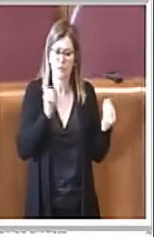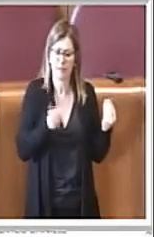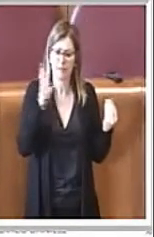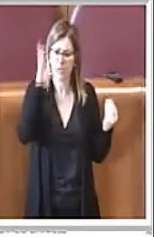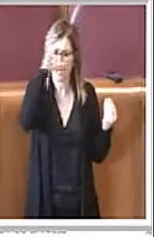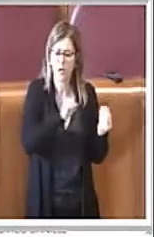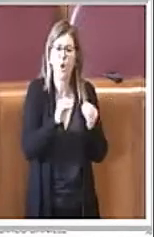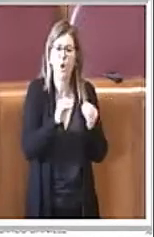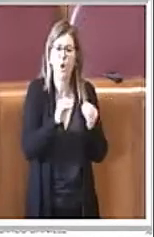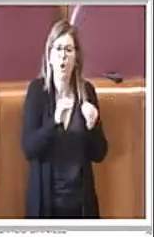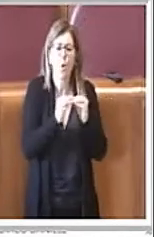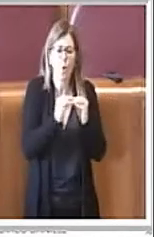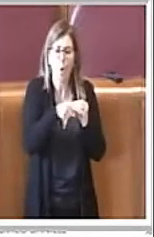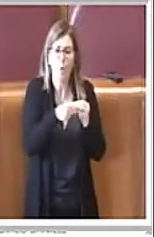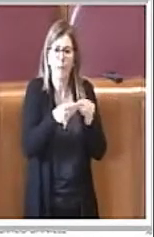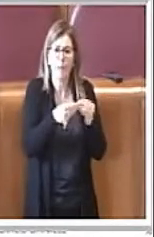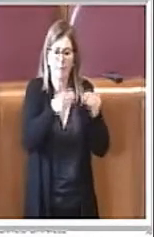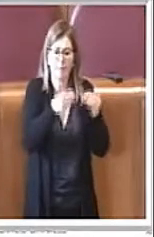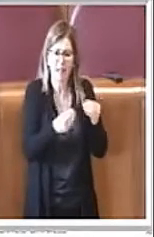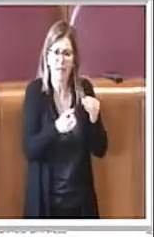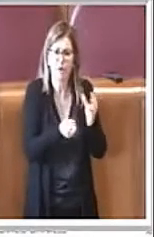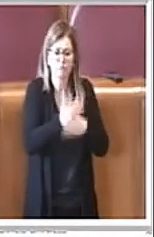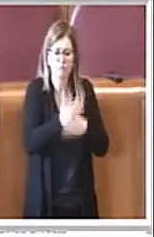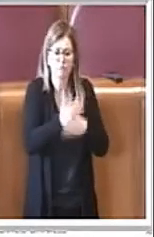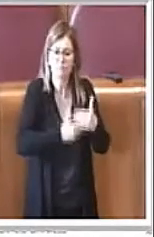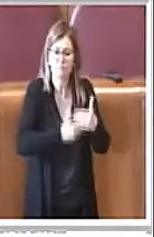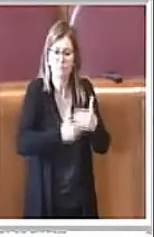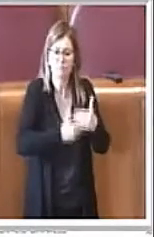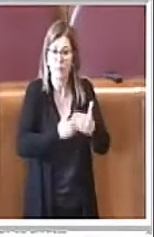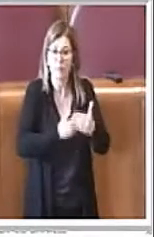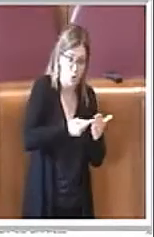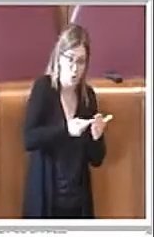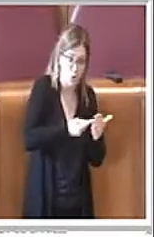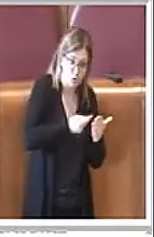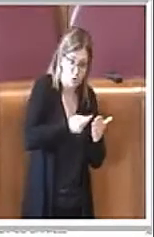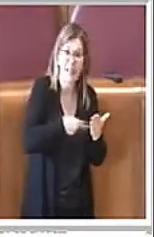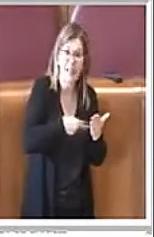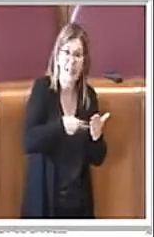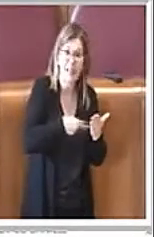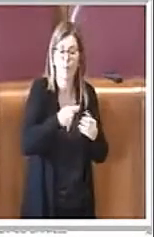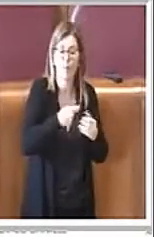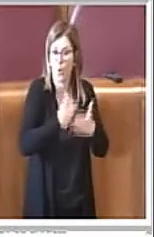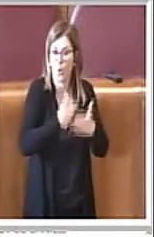piattaforme verranno sviluppate e verranno progettate.